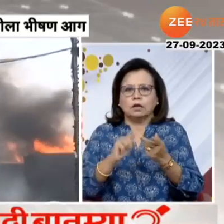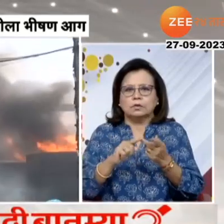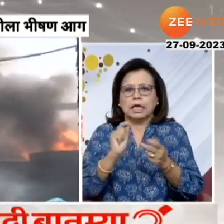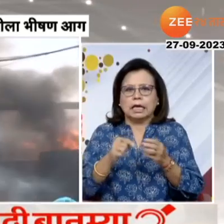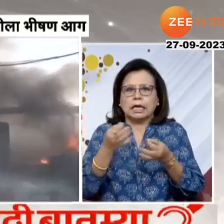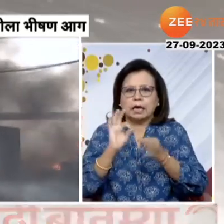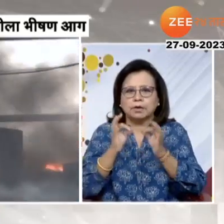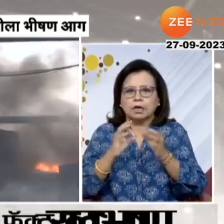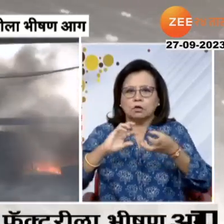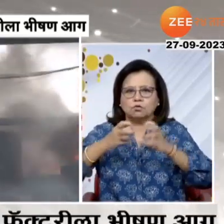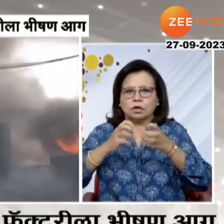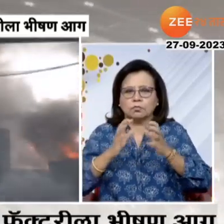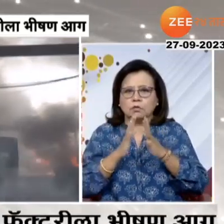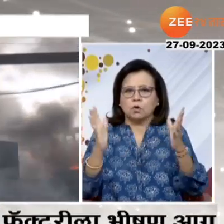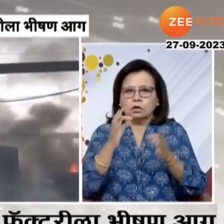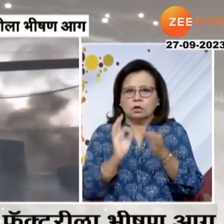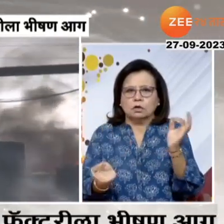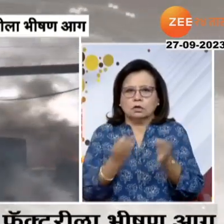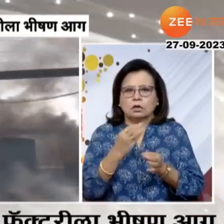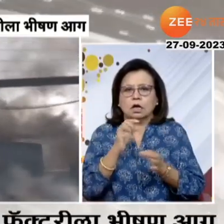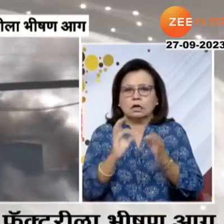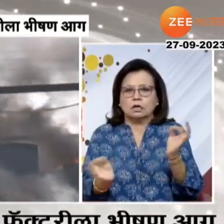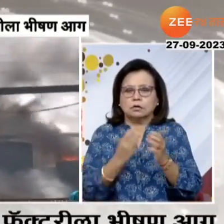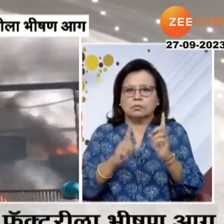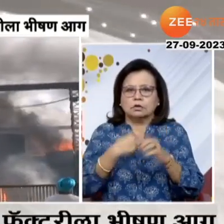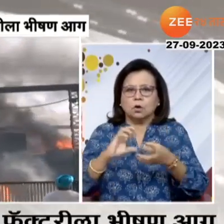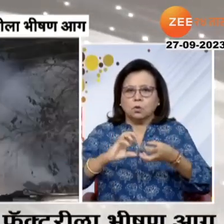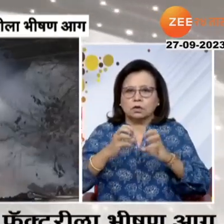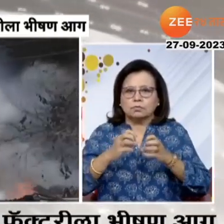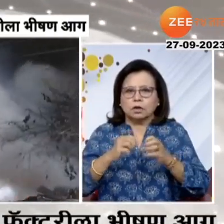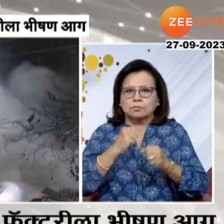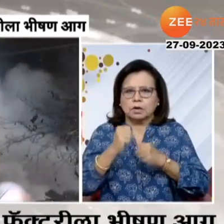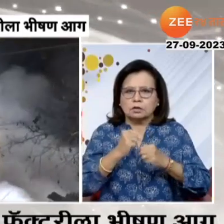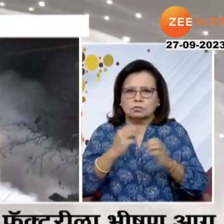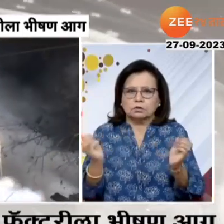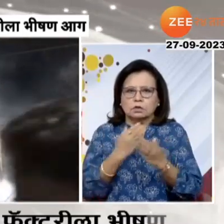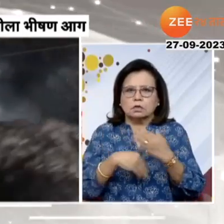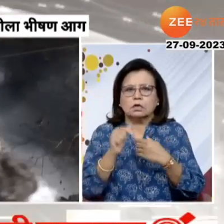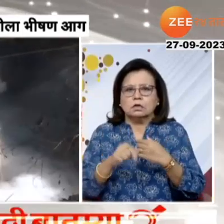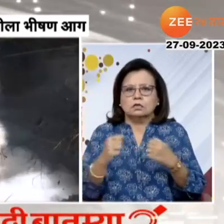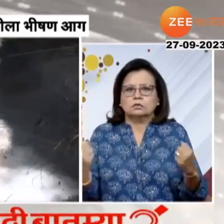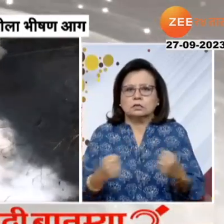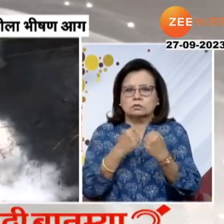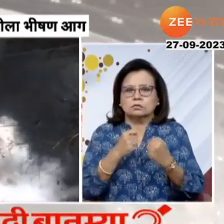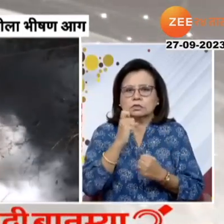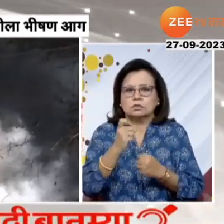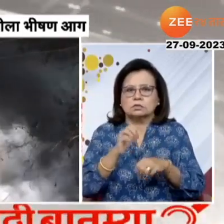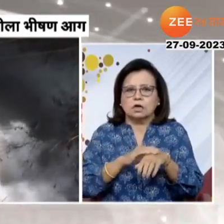पंजाबमधील मोहालीत एका केमिकल फॅक्टरीला भीषण आग लागली. आगीनंतर कारखान्यात चेंगराचेंगरी देखील